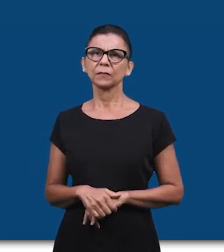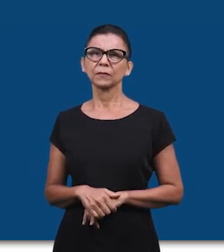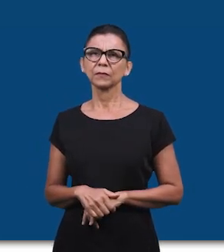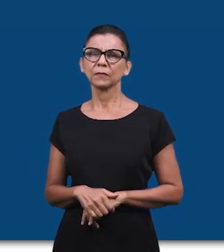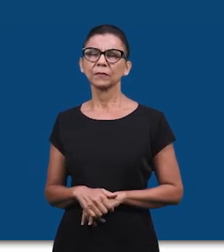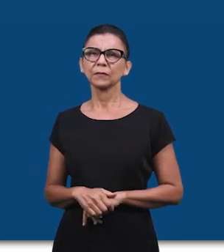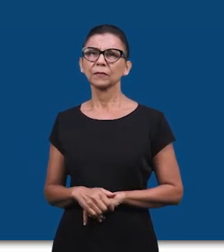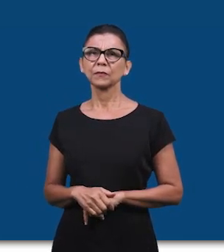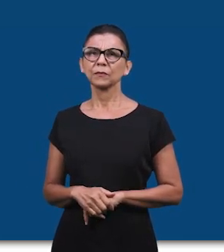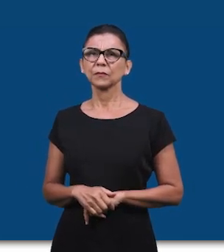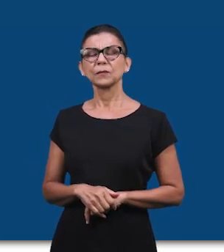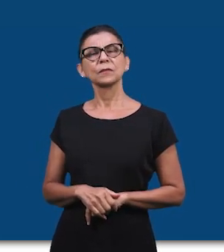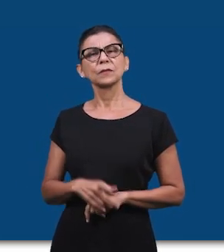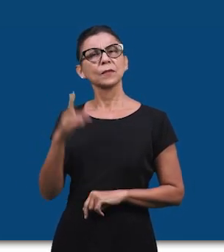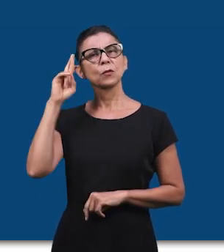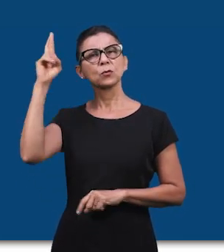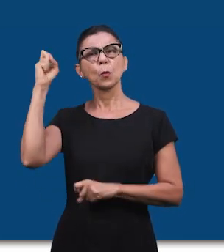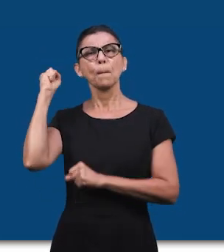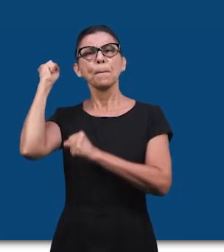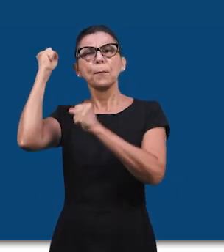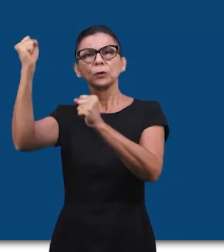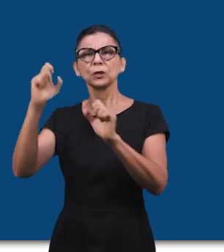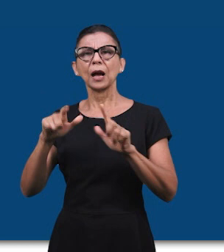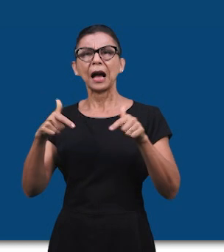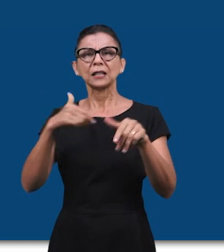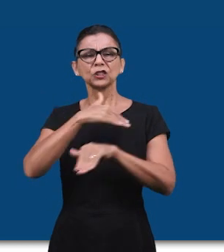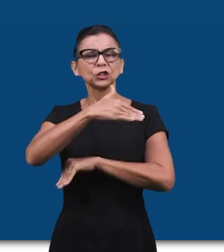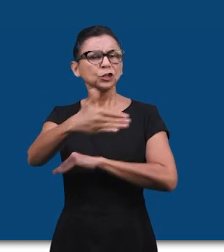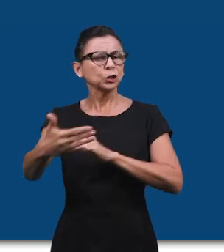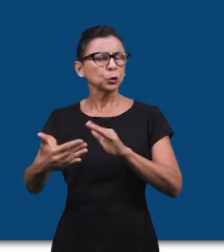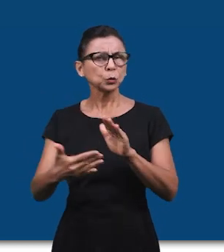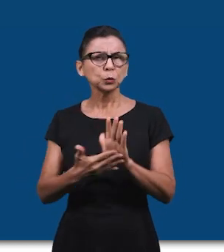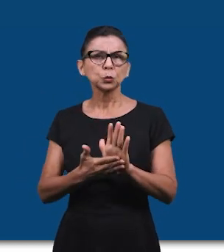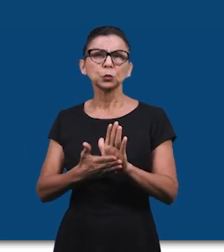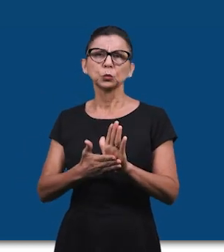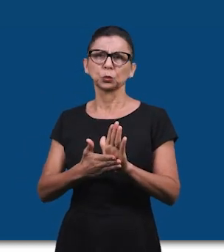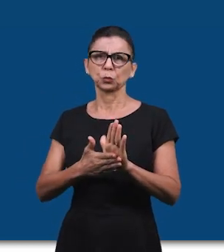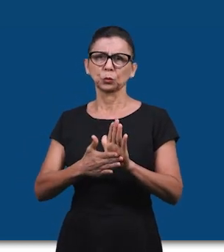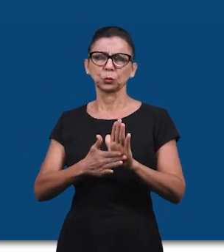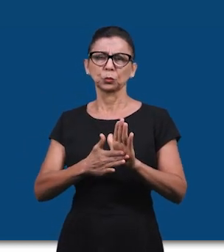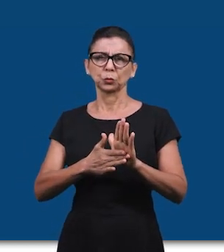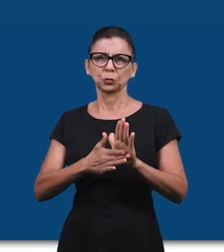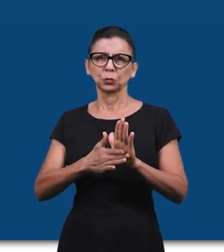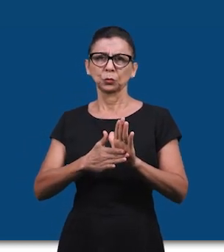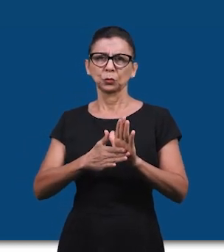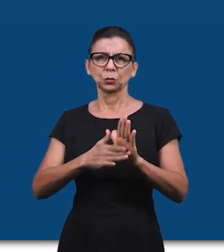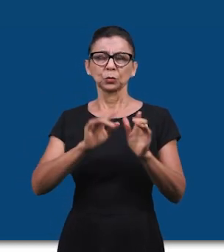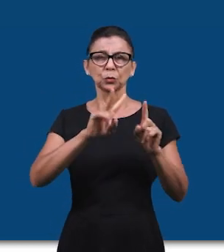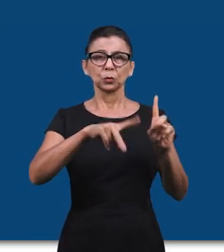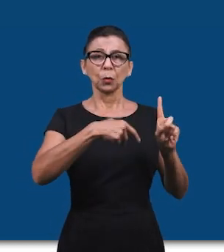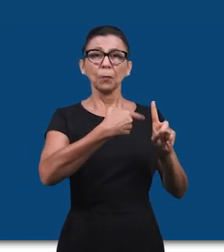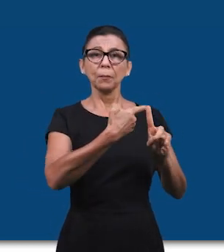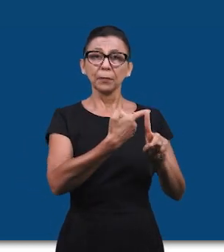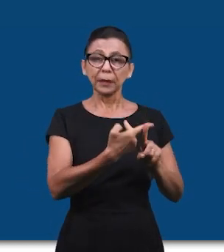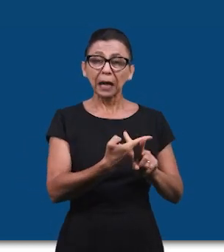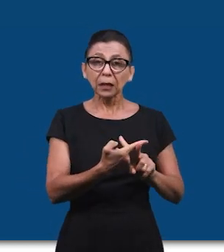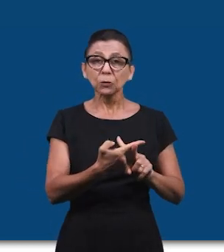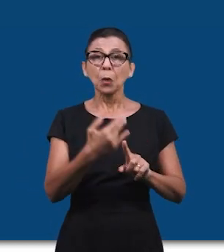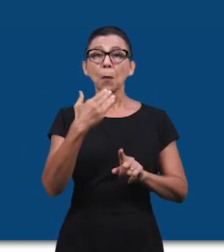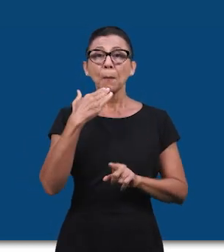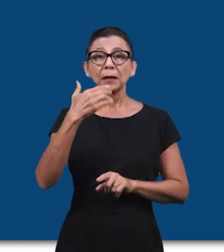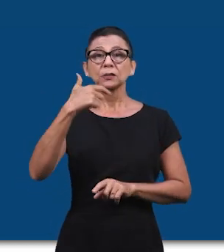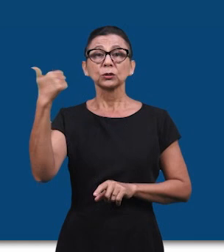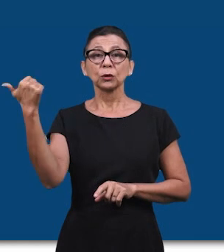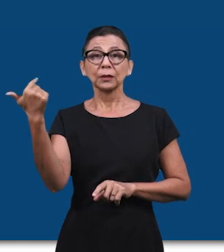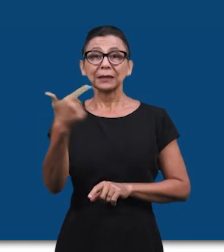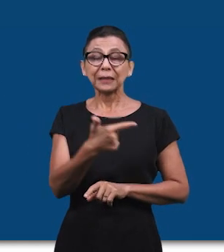20 и 21. «А тому, кто действующую в нас силу может сделать несравненно больше всего,